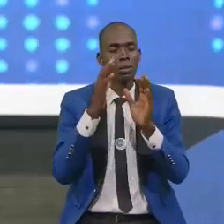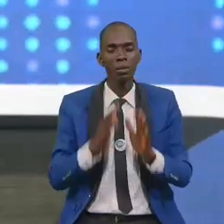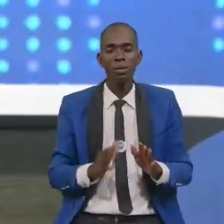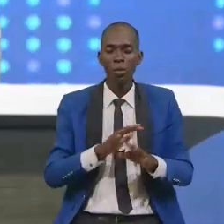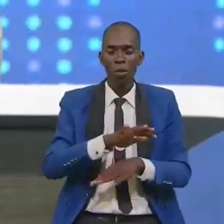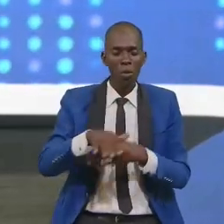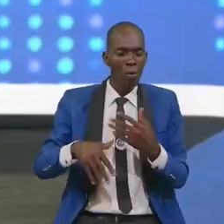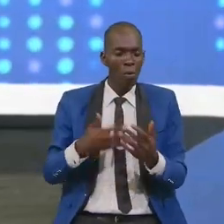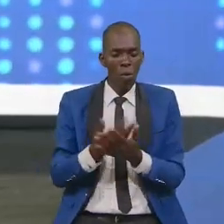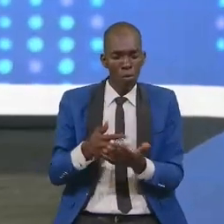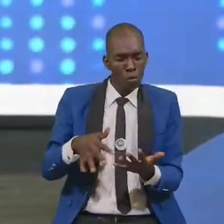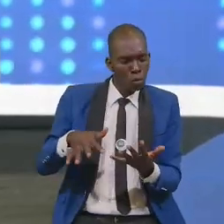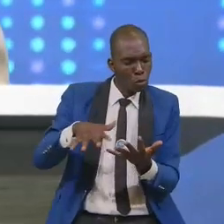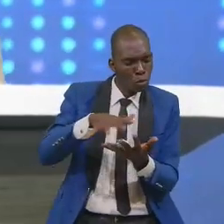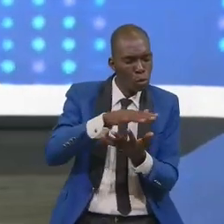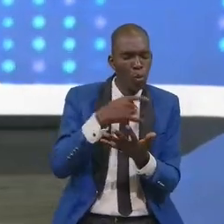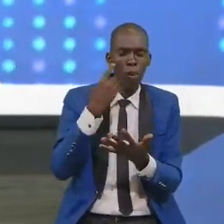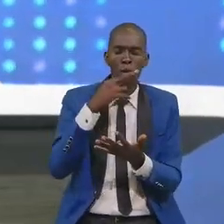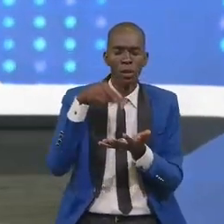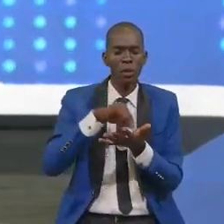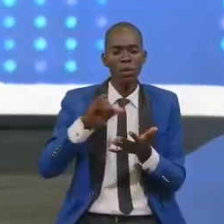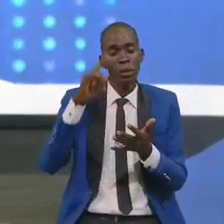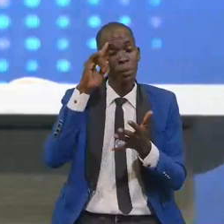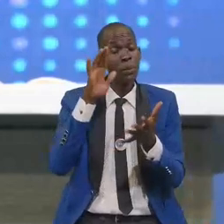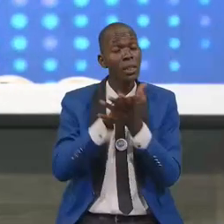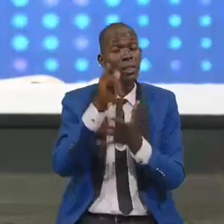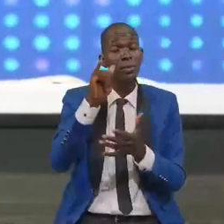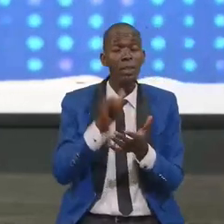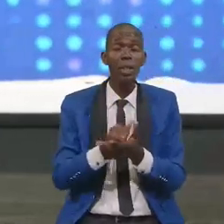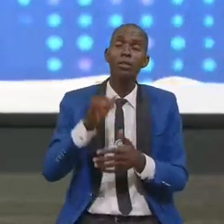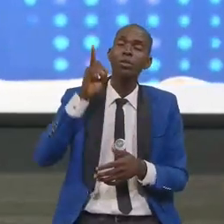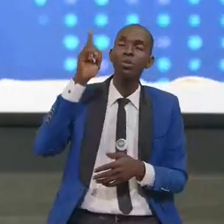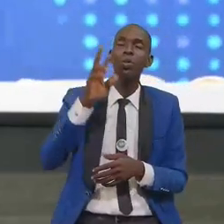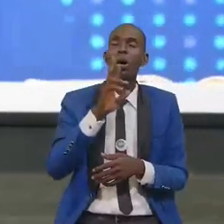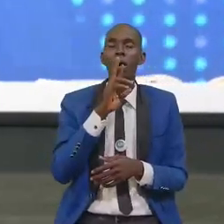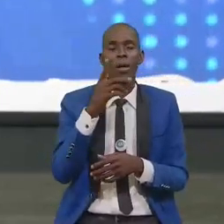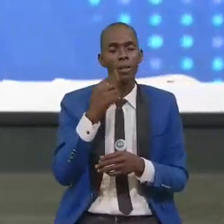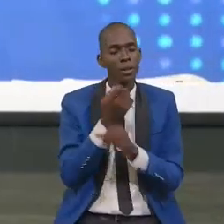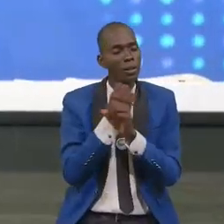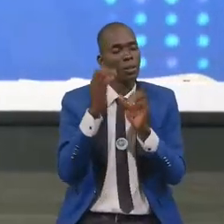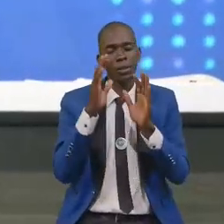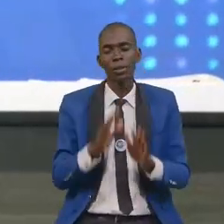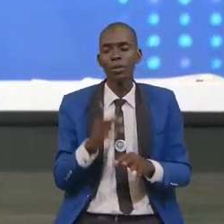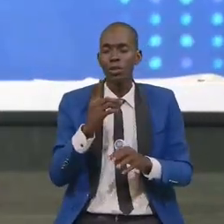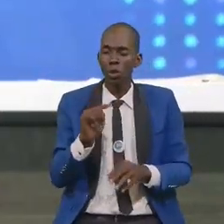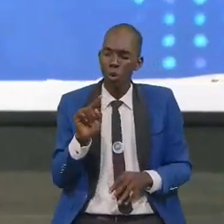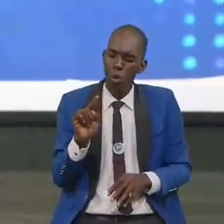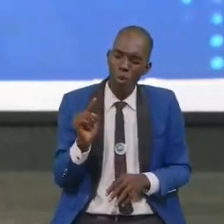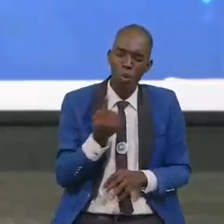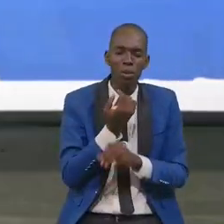tout cela qui sont de bruit quoi que tu es le Sauveur le seul Sauveur